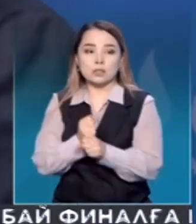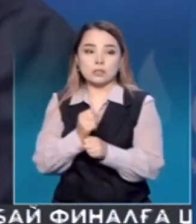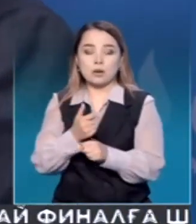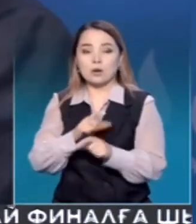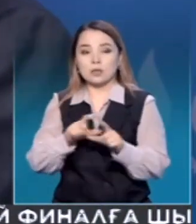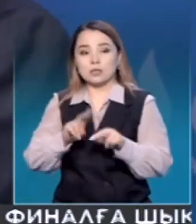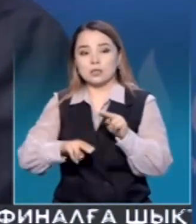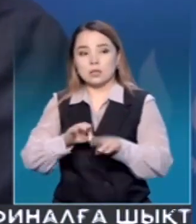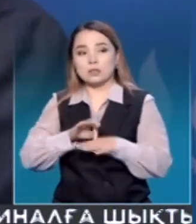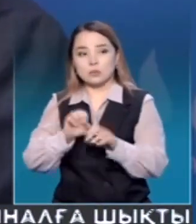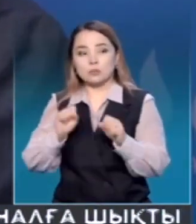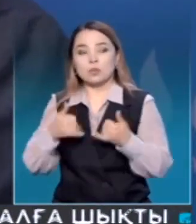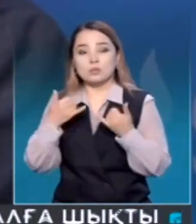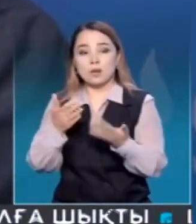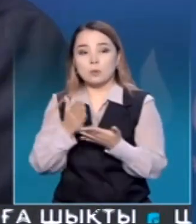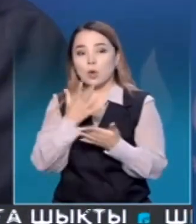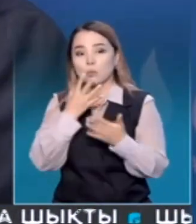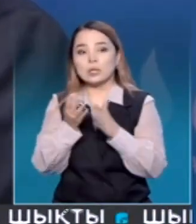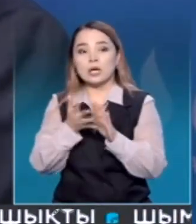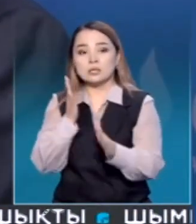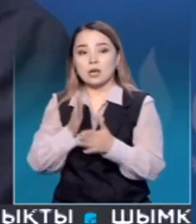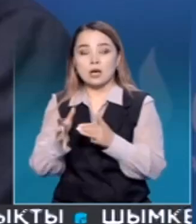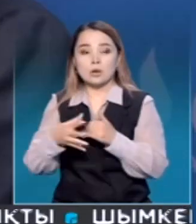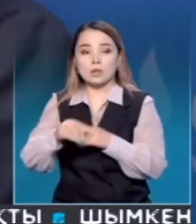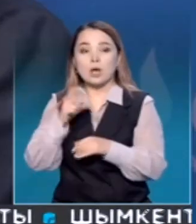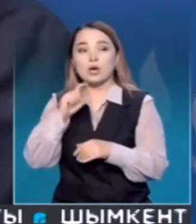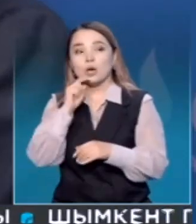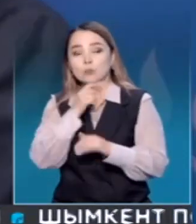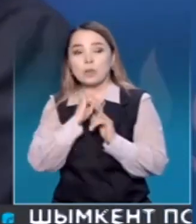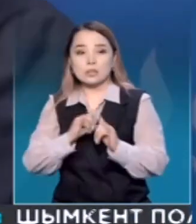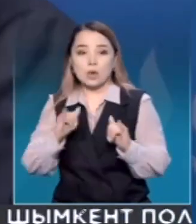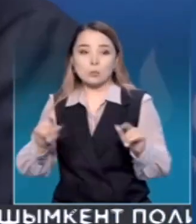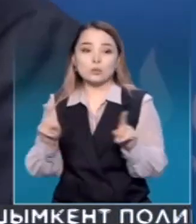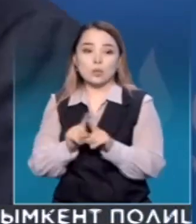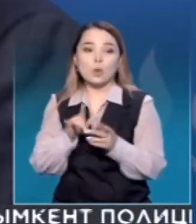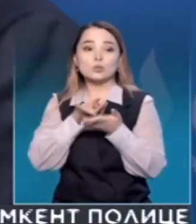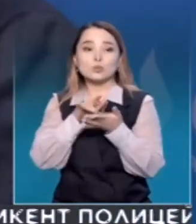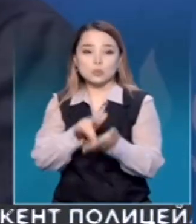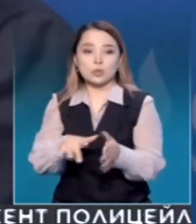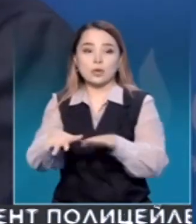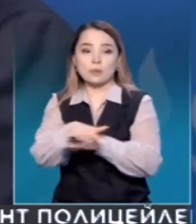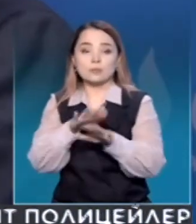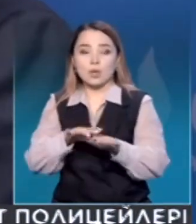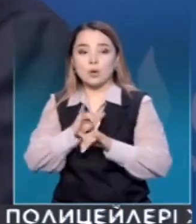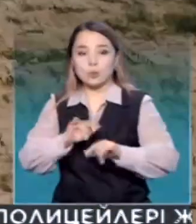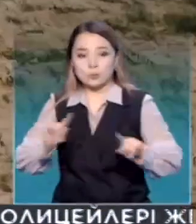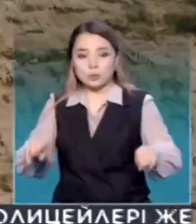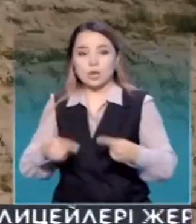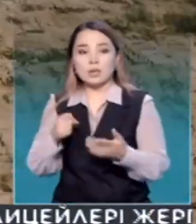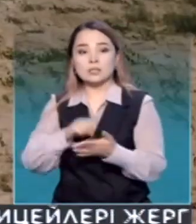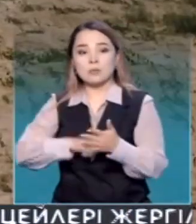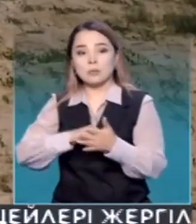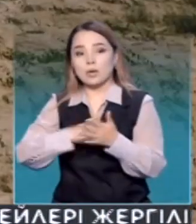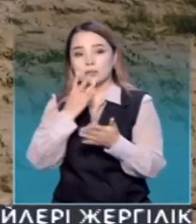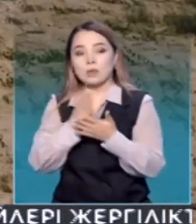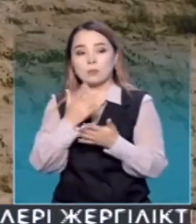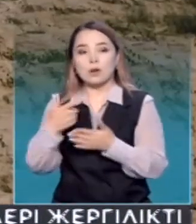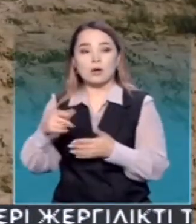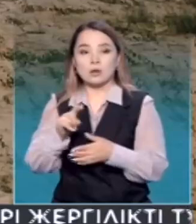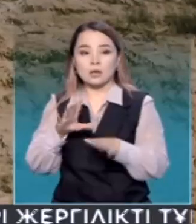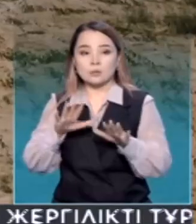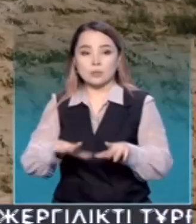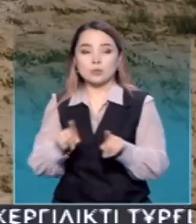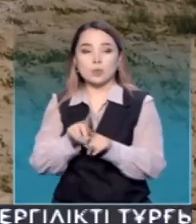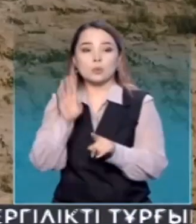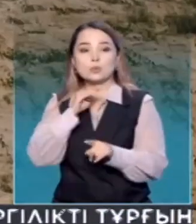газдандыруға мүмкіндік береді. Бұл өз кезегінде өңірдің экономикалық дамуы мен туристік әлеуетінің гүлденуіне себеп болады. Магистральды газ желісі